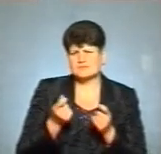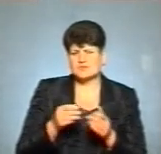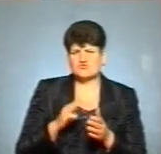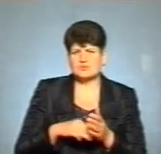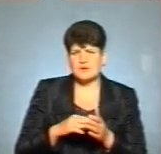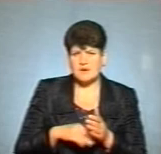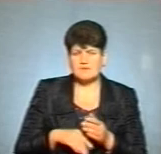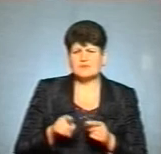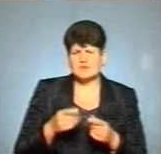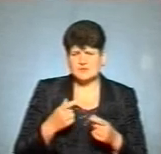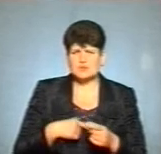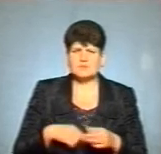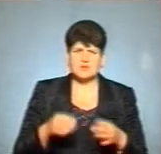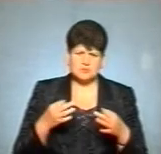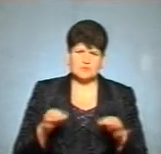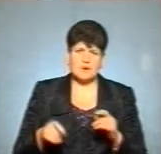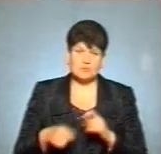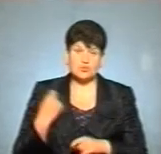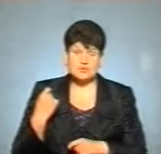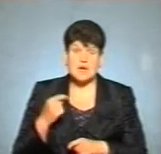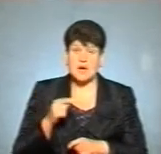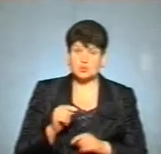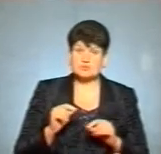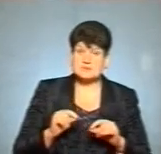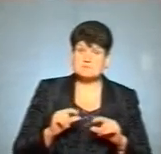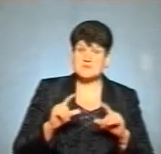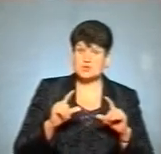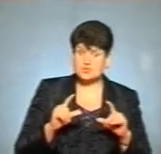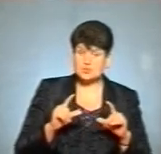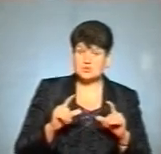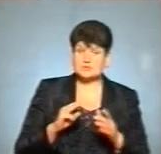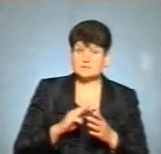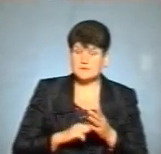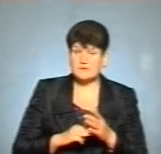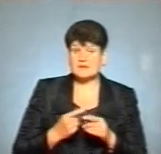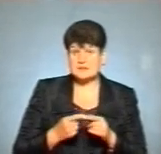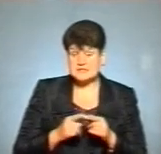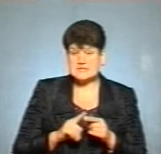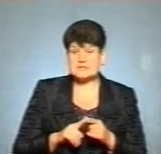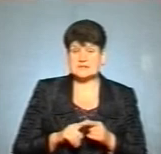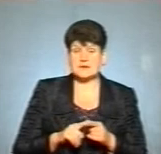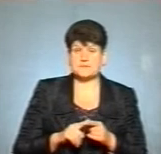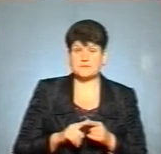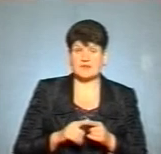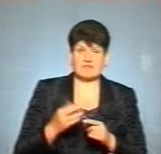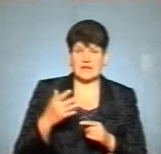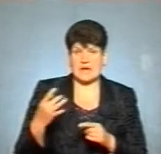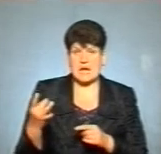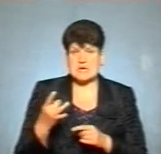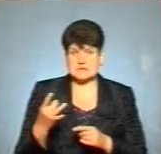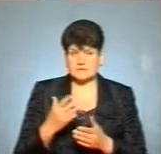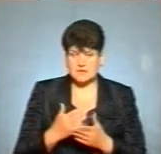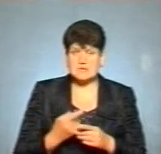вони собі, дозволяють порушити. Абсолютно. А тут, відповідно, збільшується, ну, все залежить від певних норм, але збільшення в декілька разів відбувається.